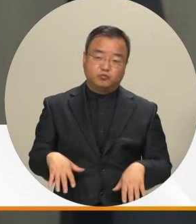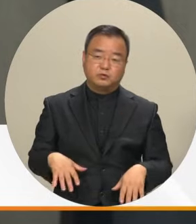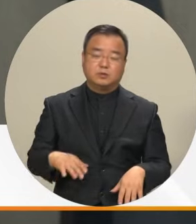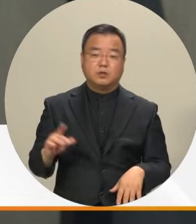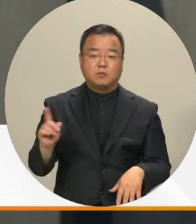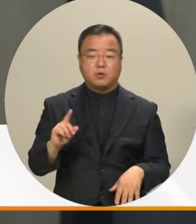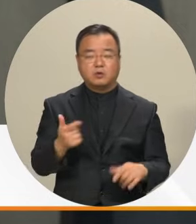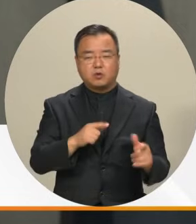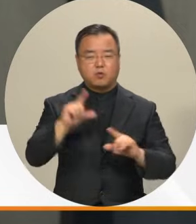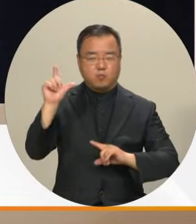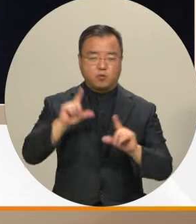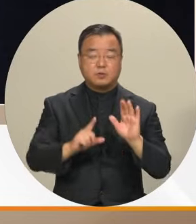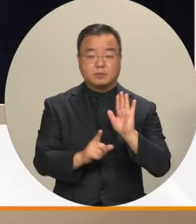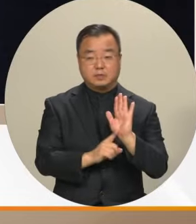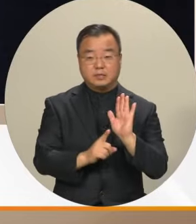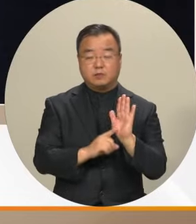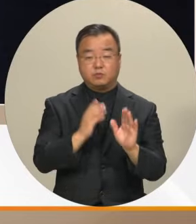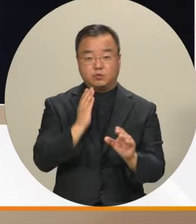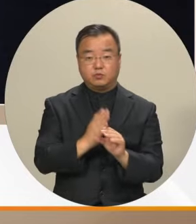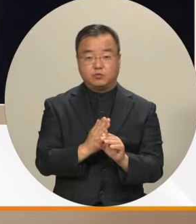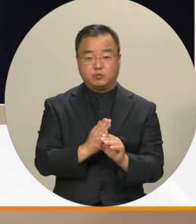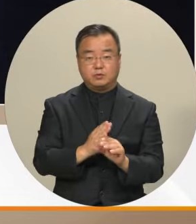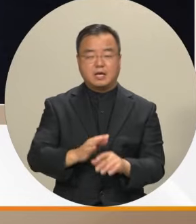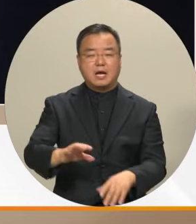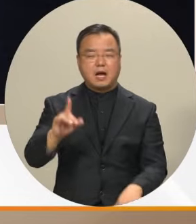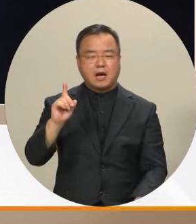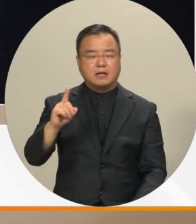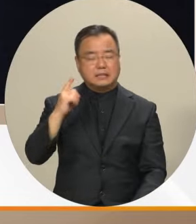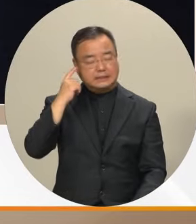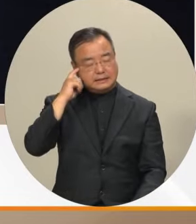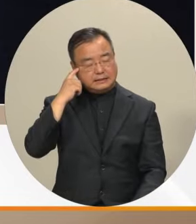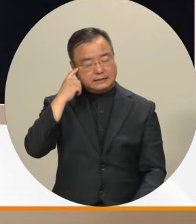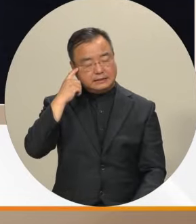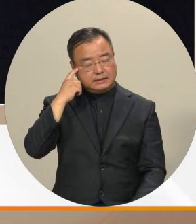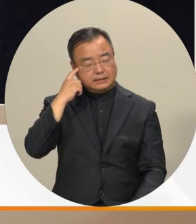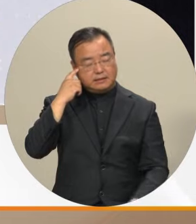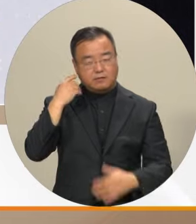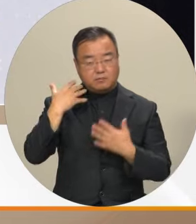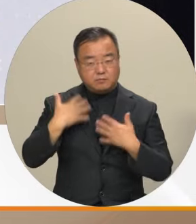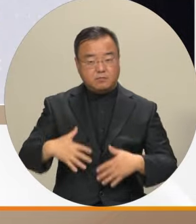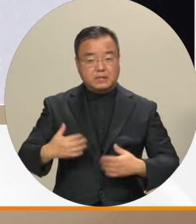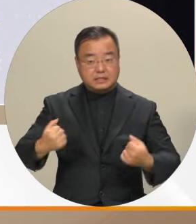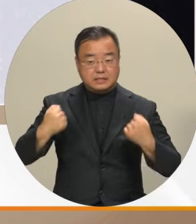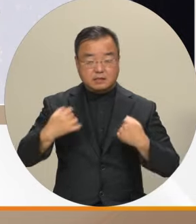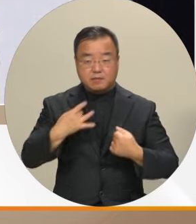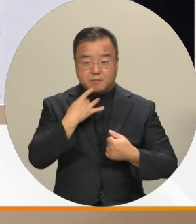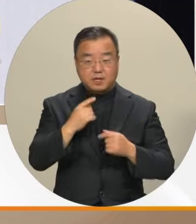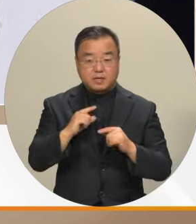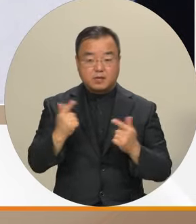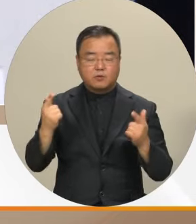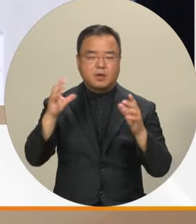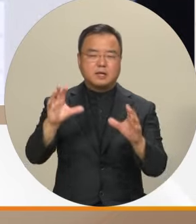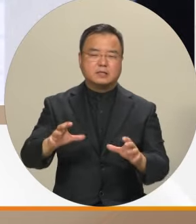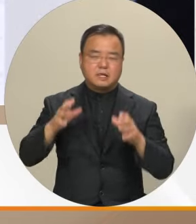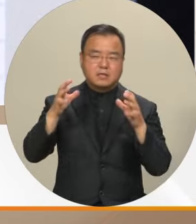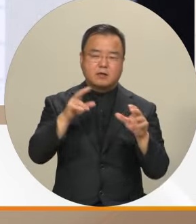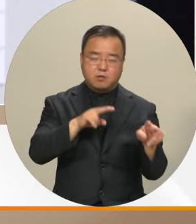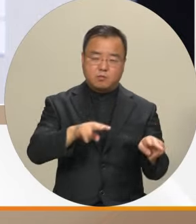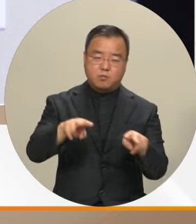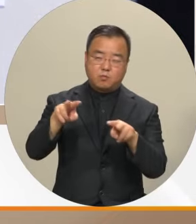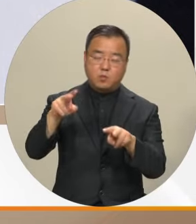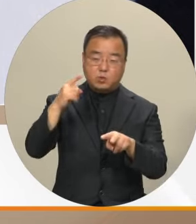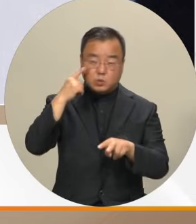형태로 나타나는데 하나가 이제 인지적 무기력이이 에너지만 떨어지는게 아니라 세상을 보는 창이